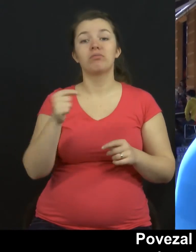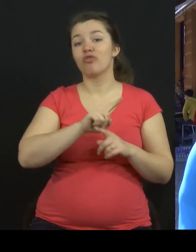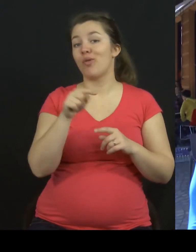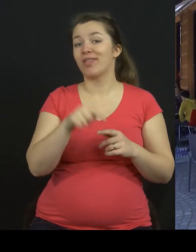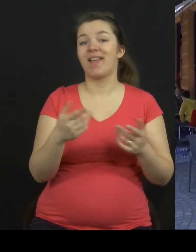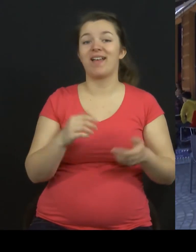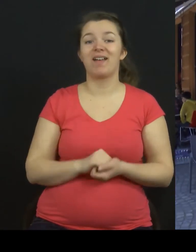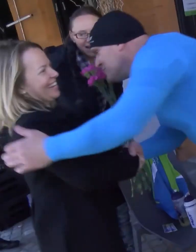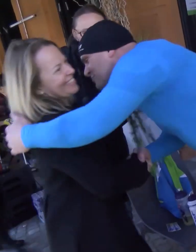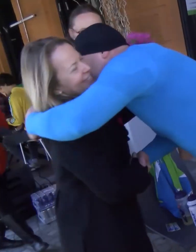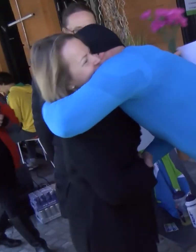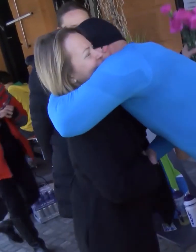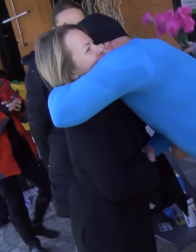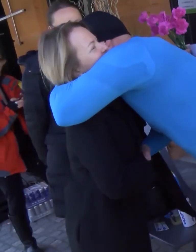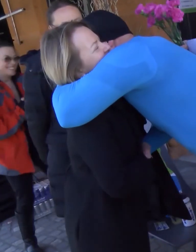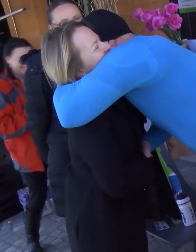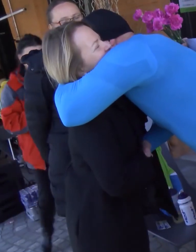pa je prišlo do tega.